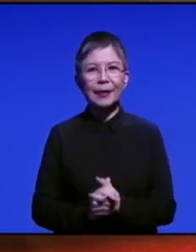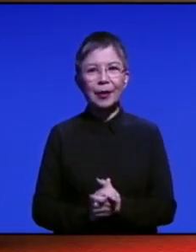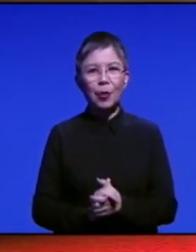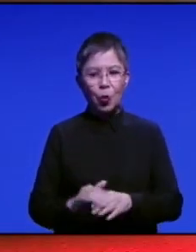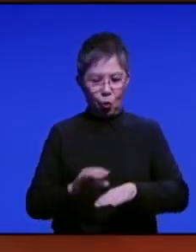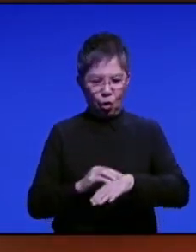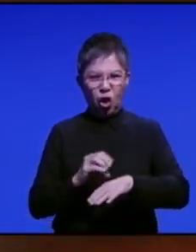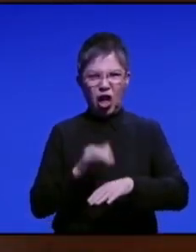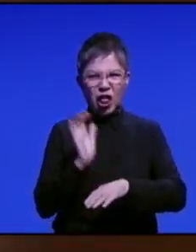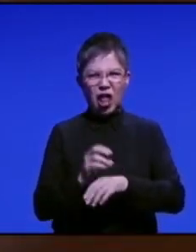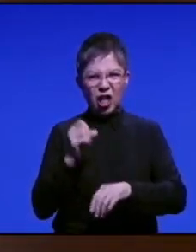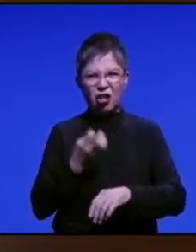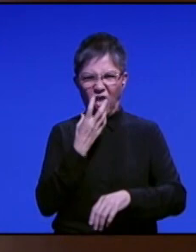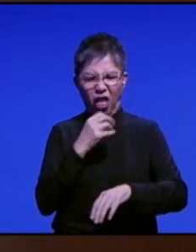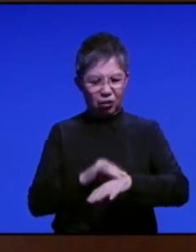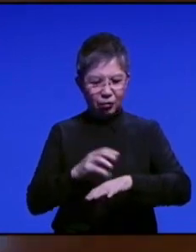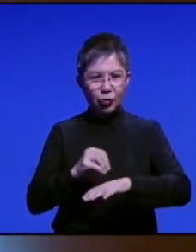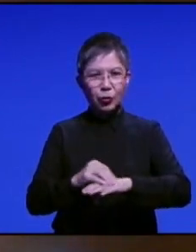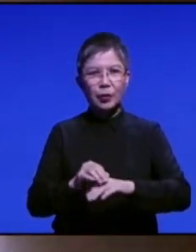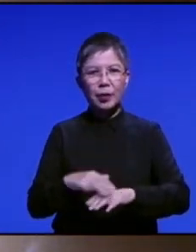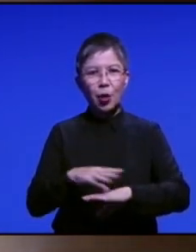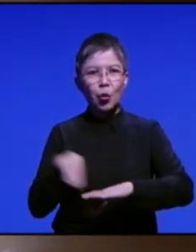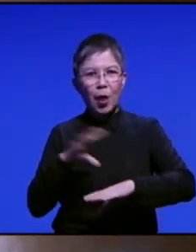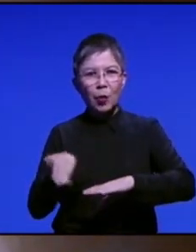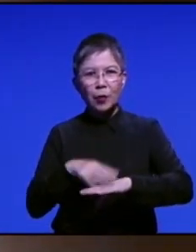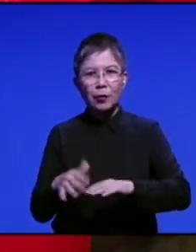Kotoran pada kulit dipiling menggunakan sarung tangan khusus.